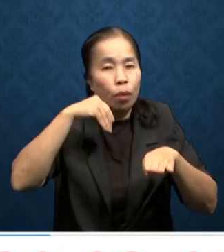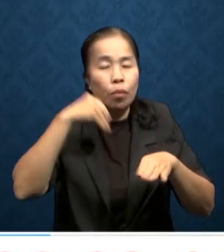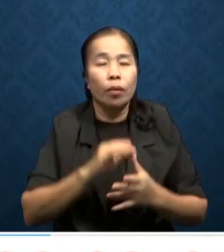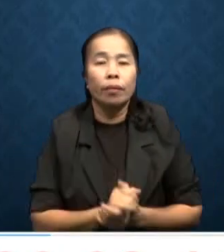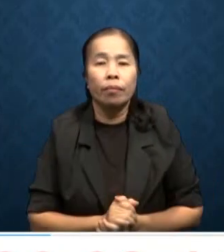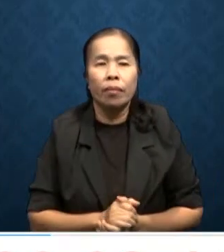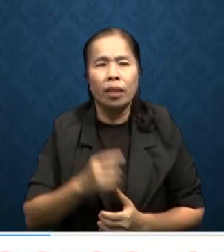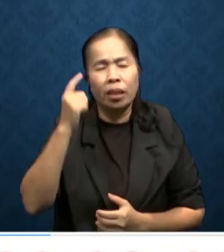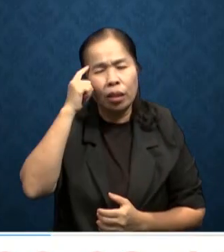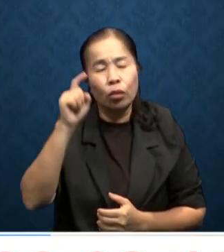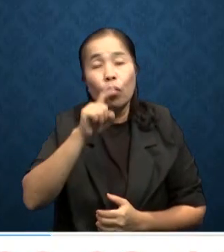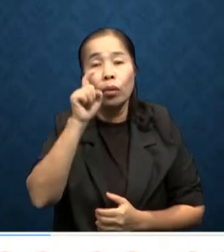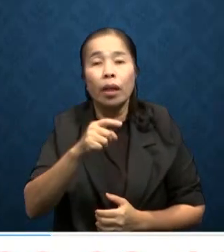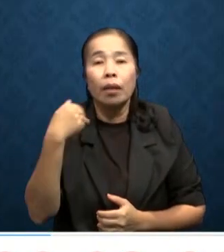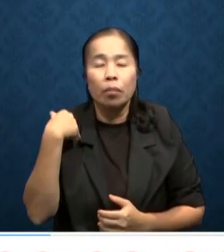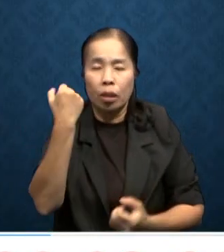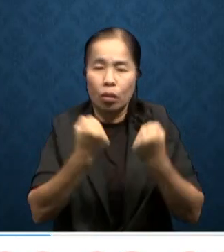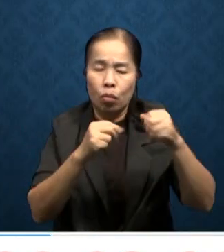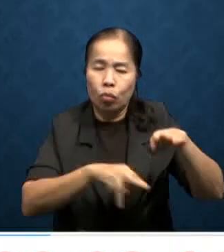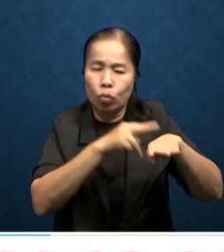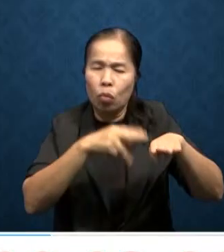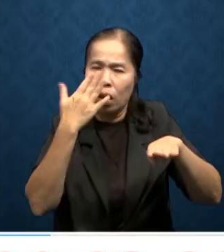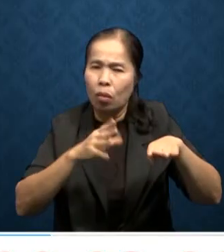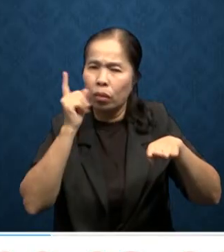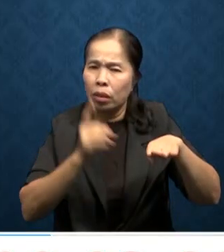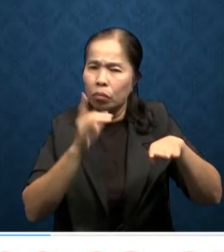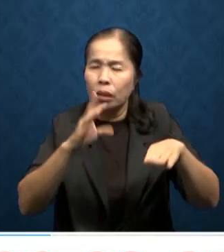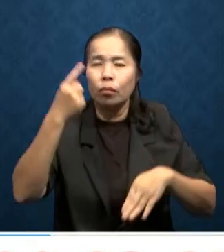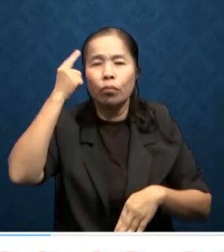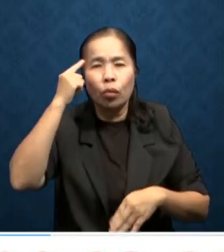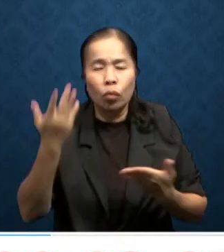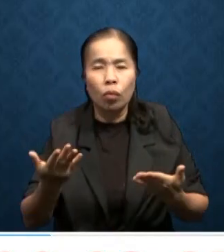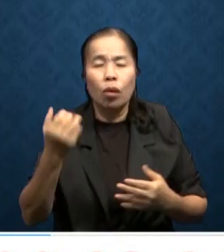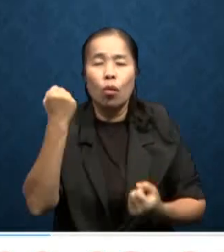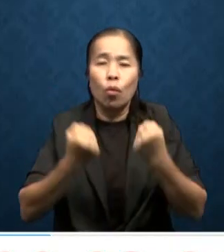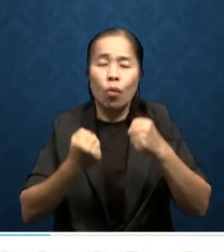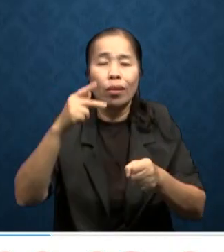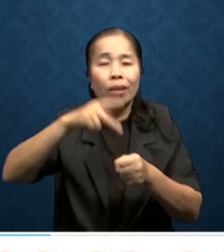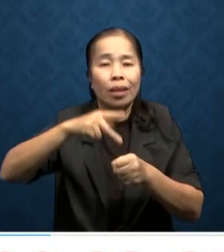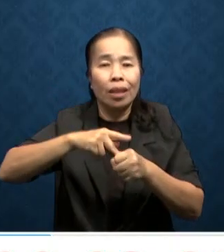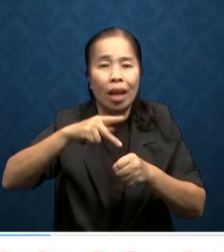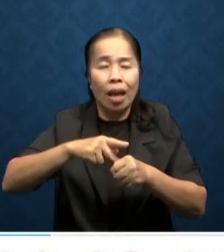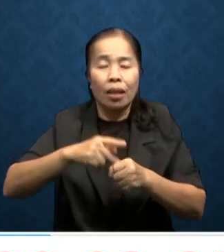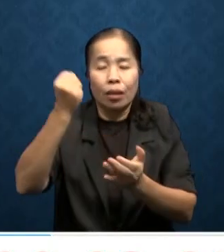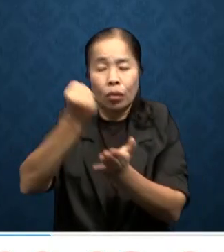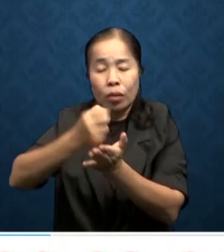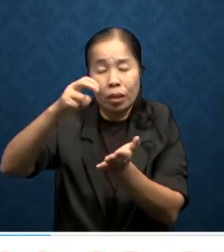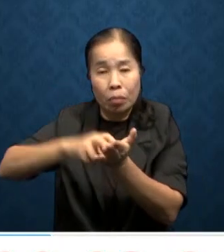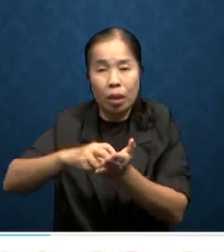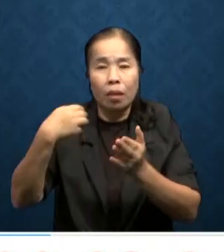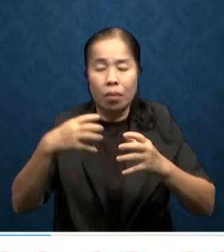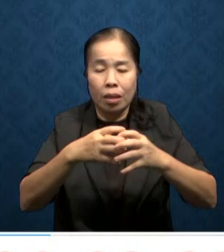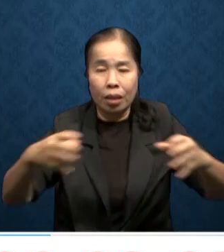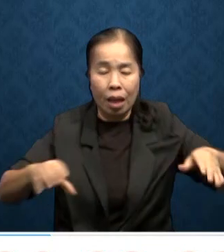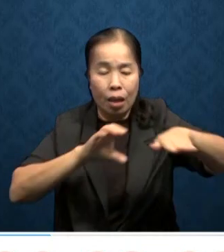สงสัยท่านสงสัยว่ารถเนี่ยได้ตรวจสภาพมาแล้วจริงหรือไม่รถแก๊สมี 6เอ่อจดทะเบียนไว้ 6